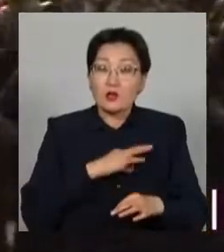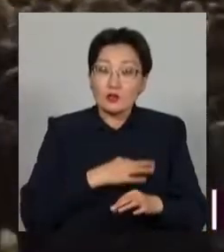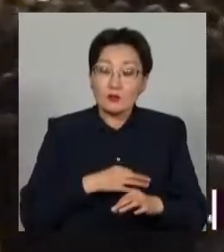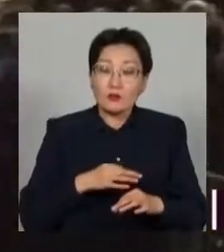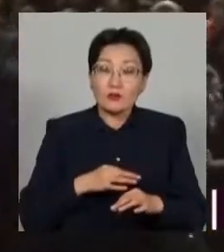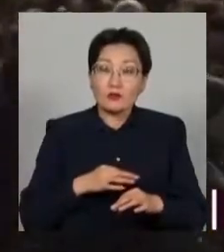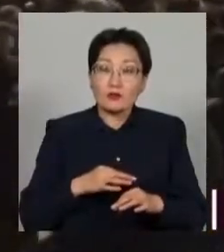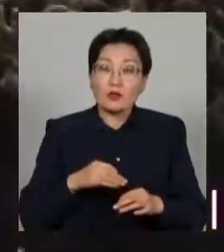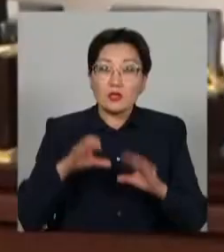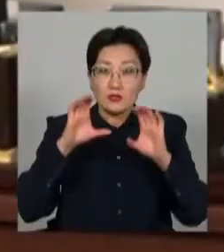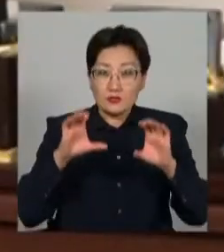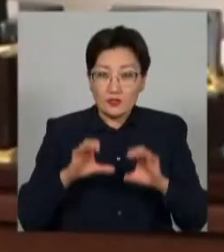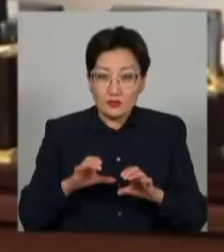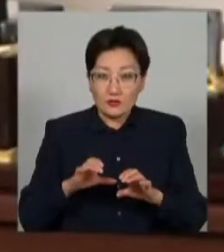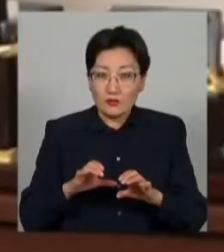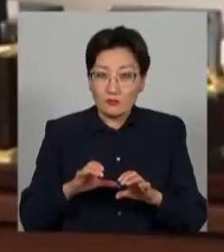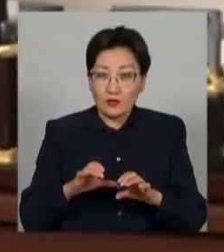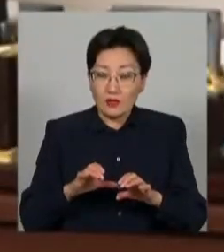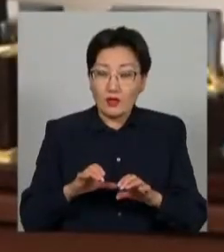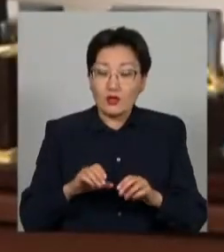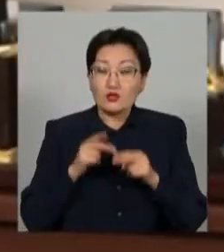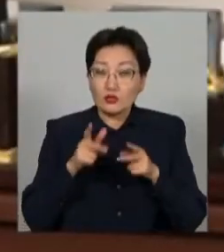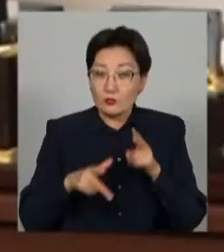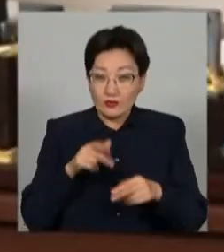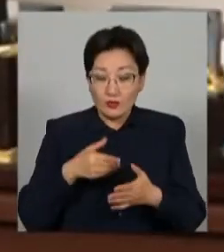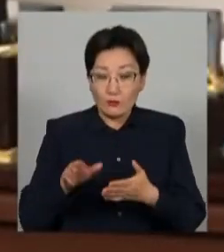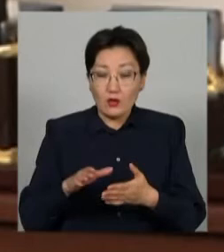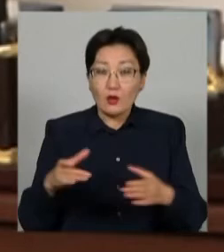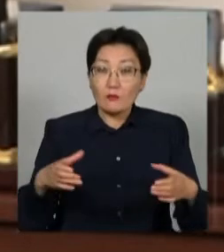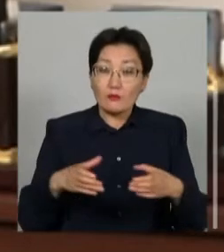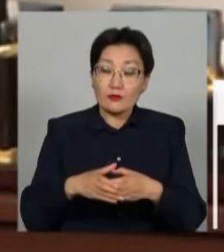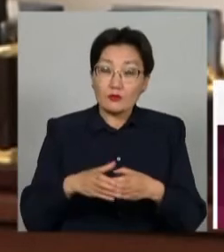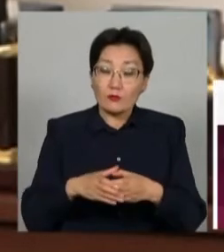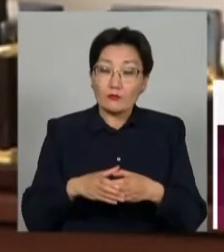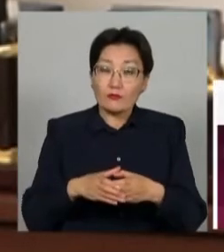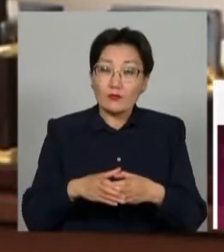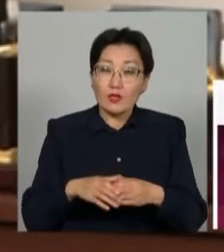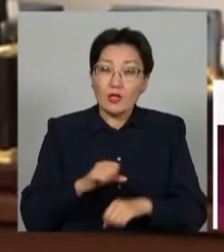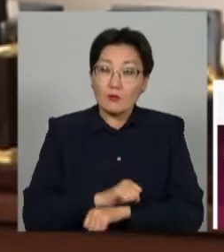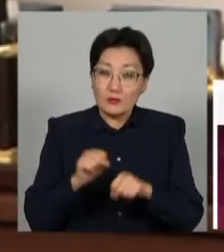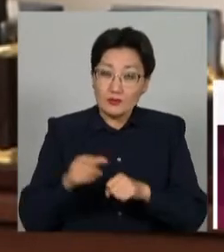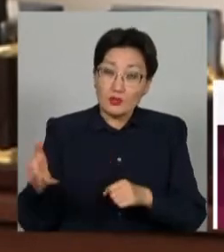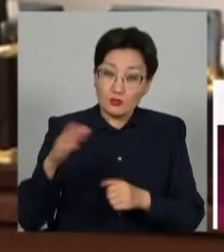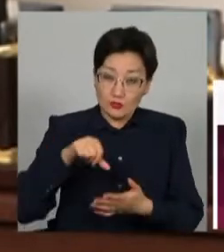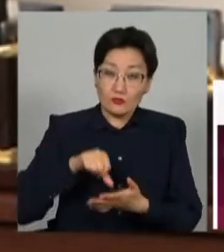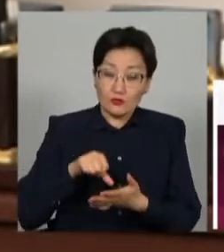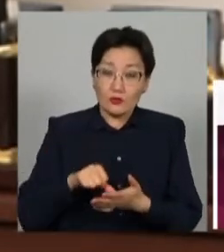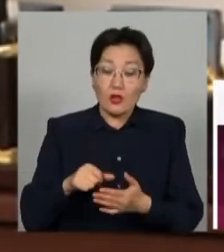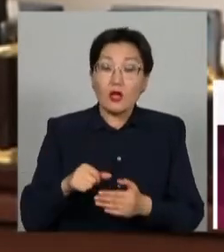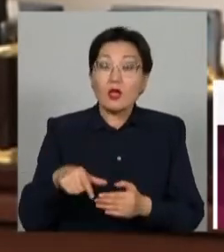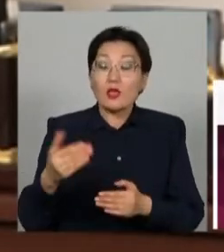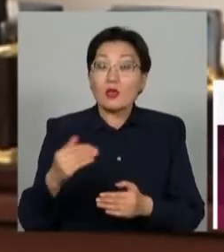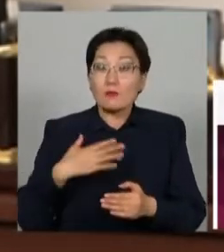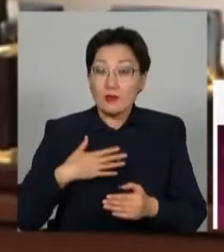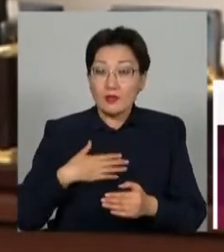тартып отыр екен. Митинг уақытында осы алдынан бір топ кісі шығып митингіге жүр дегенде ол бармай қойған дейді.